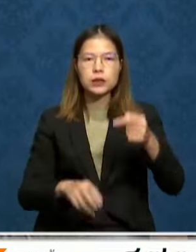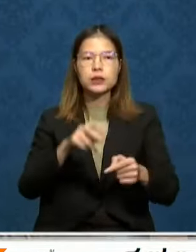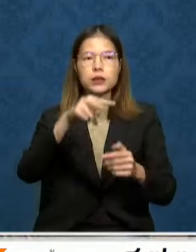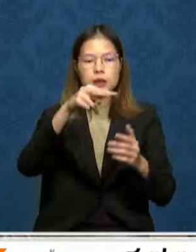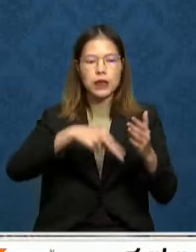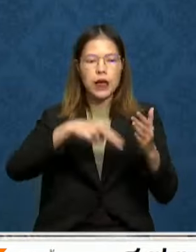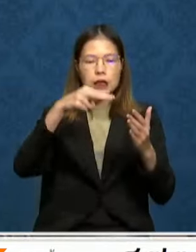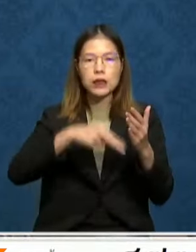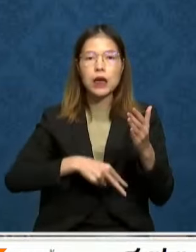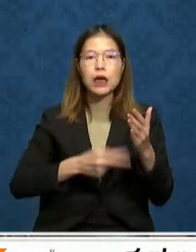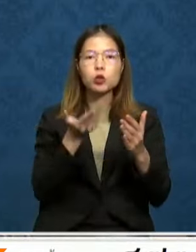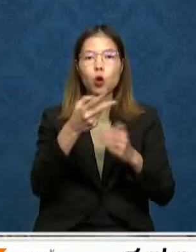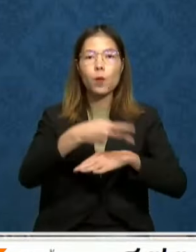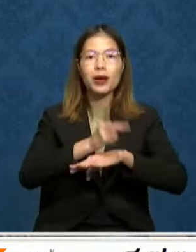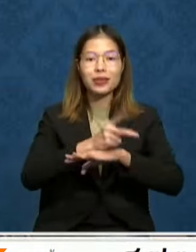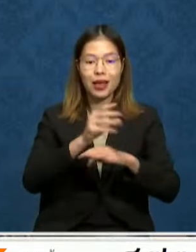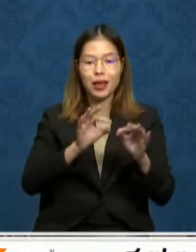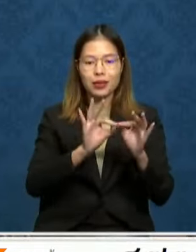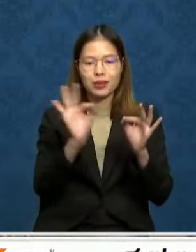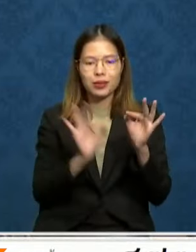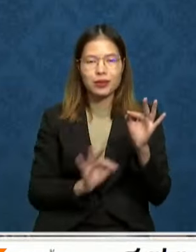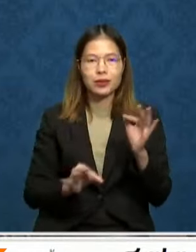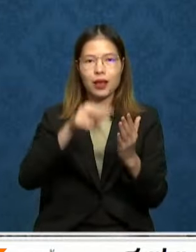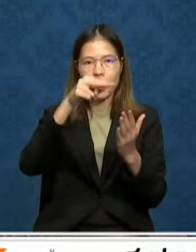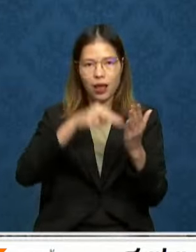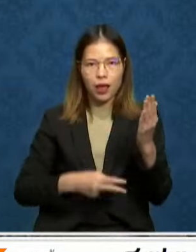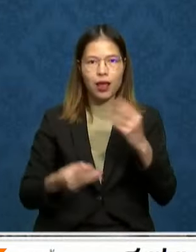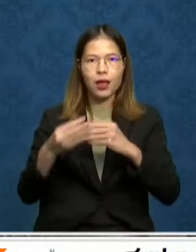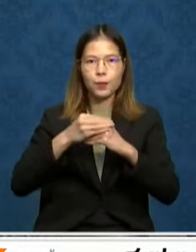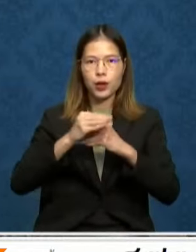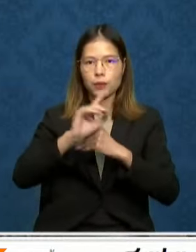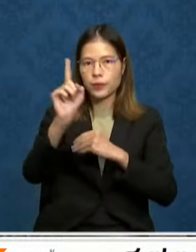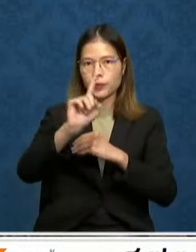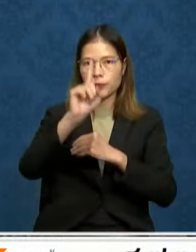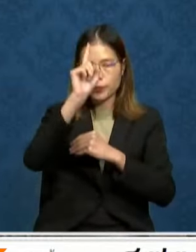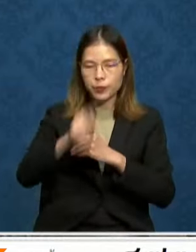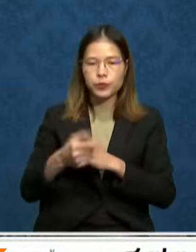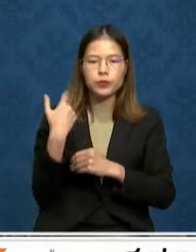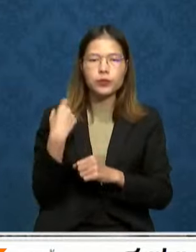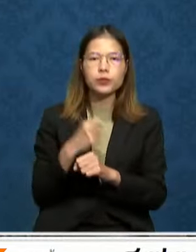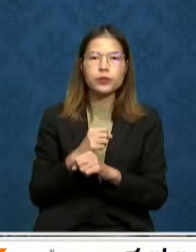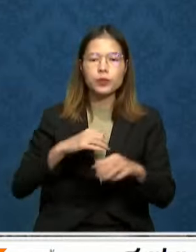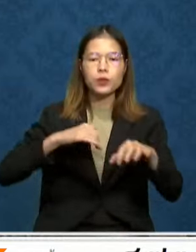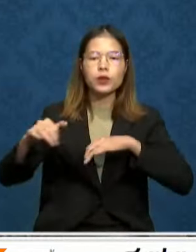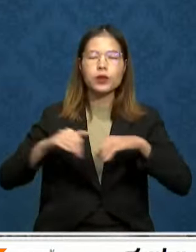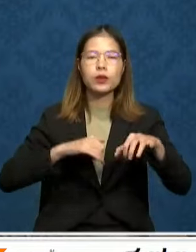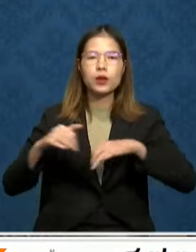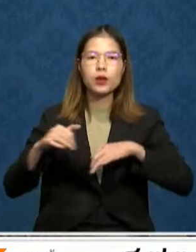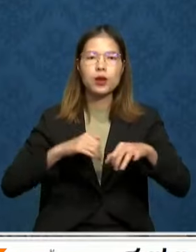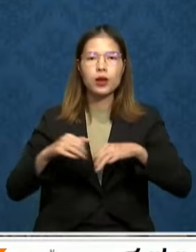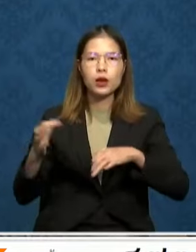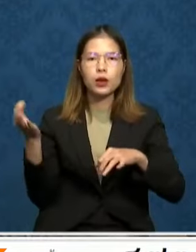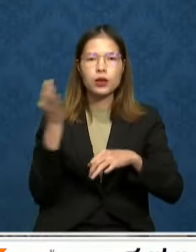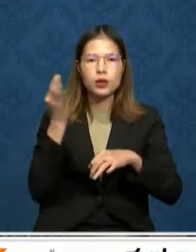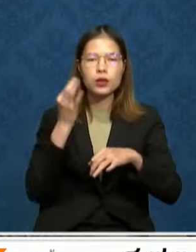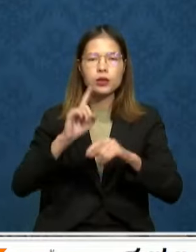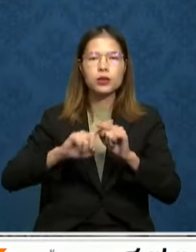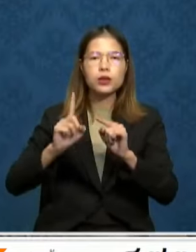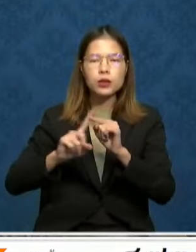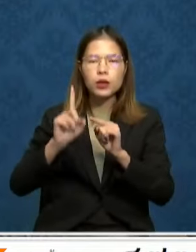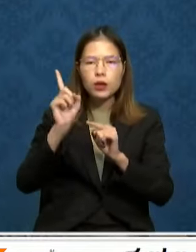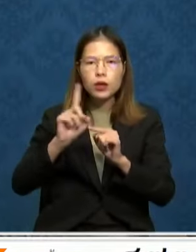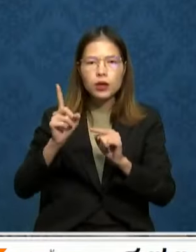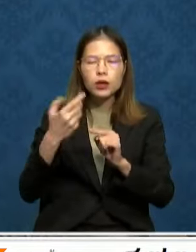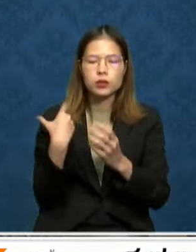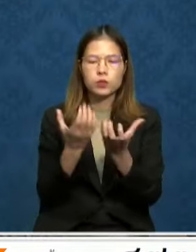อ่านนะครับท่านขอเพิ่มดังนี้นะครับในกรณีที่จะต้องจัดให้มีการออกเสียงตามที่บัญญัติไว้ใน